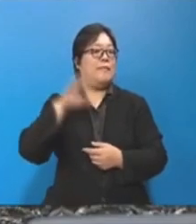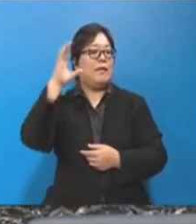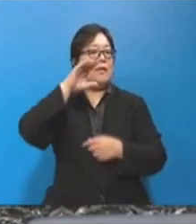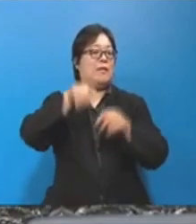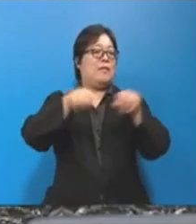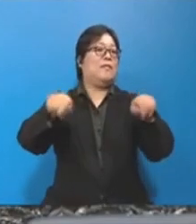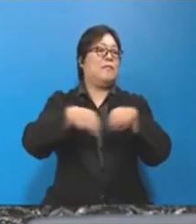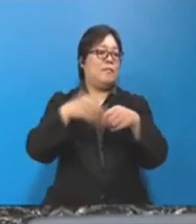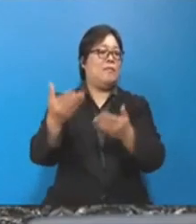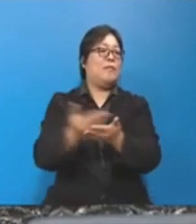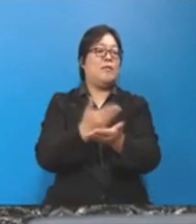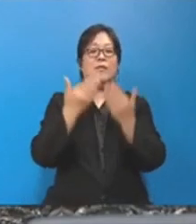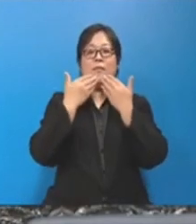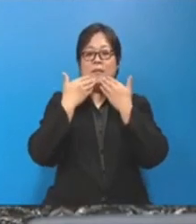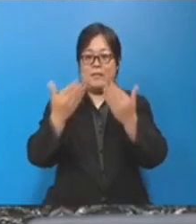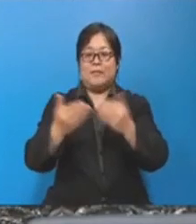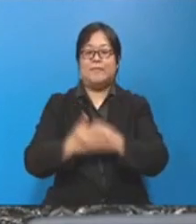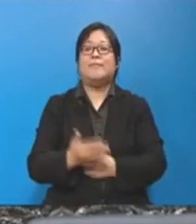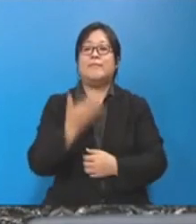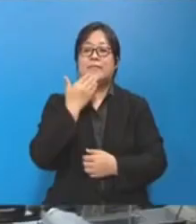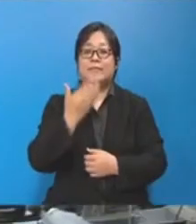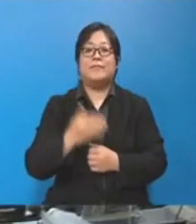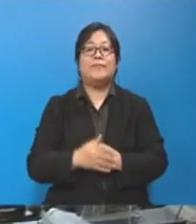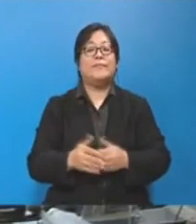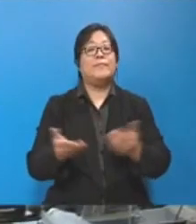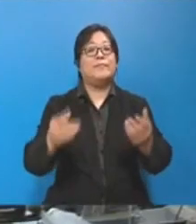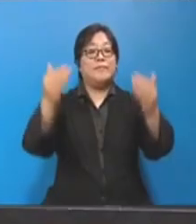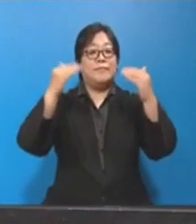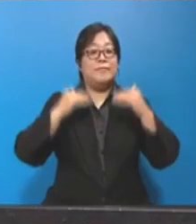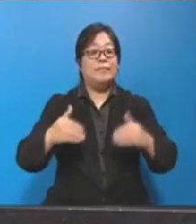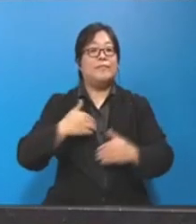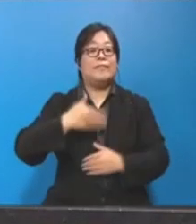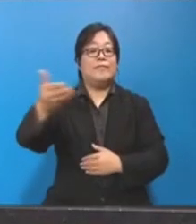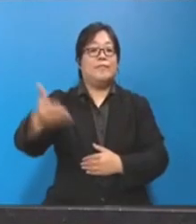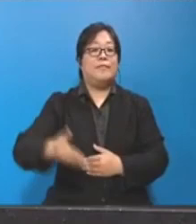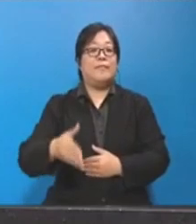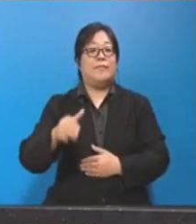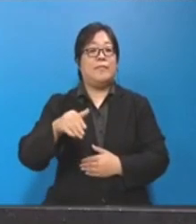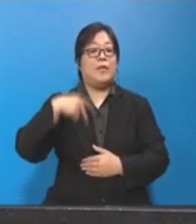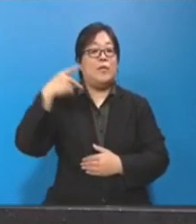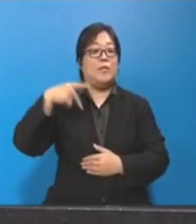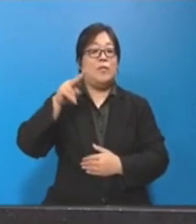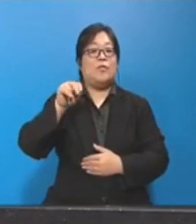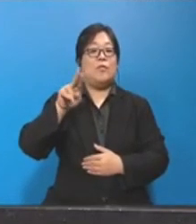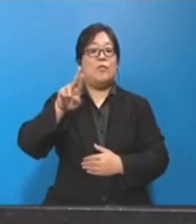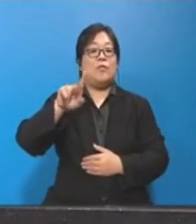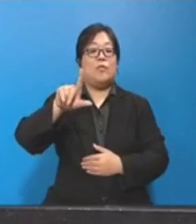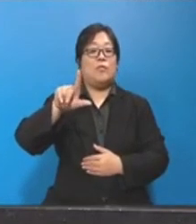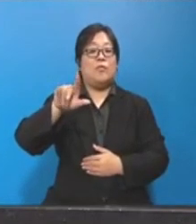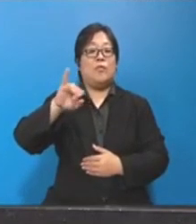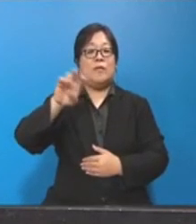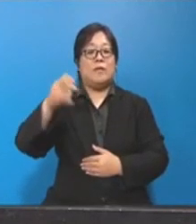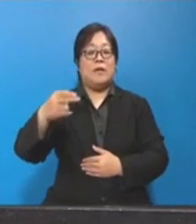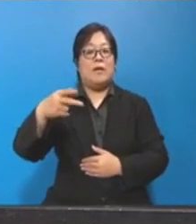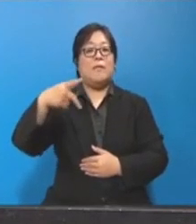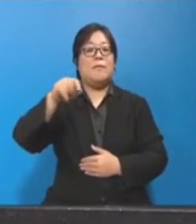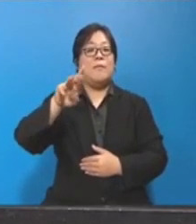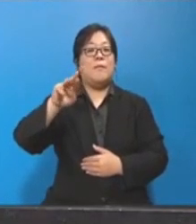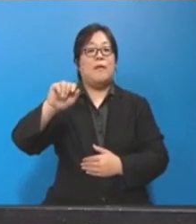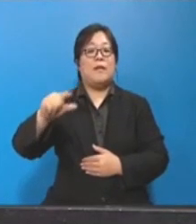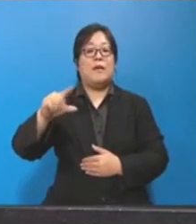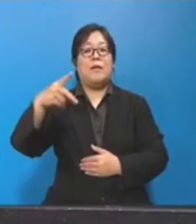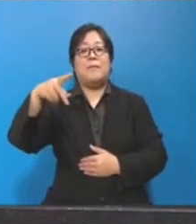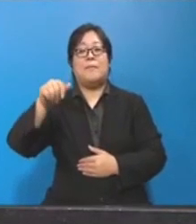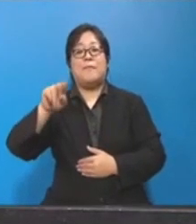dari lokasi yang baru dikasih kece tanyaan strongyloides Nurul Izza mimpi annual Pematang